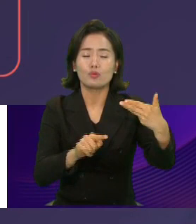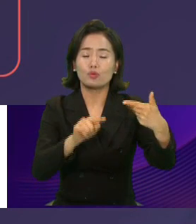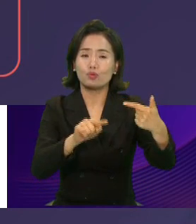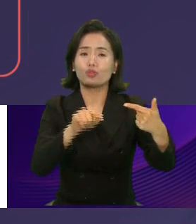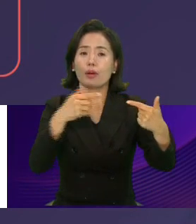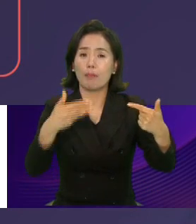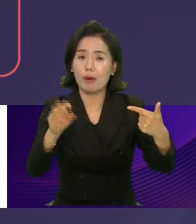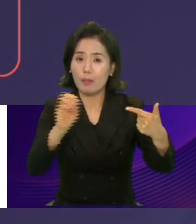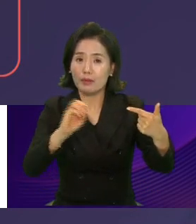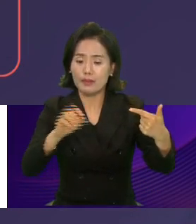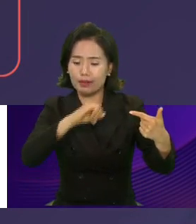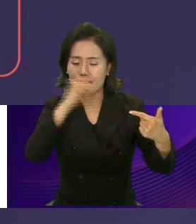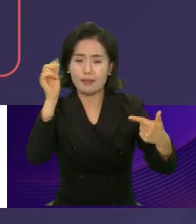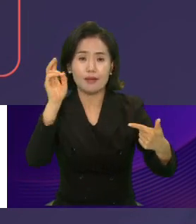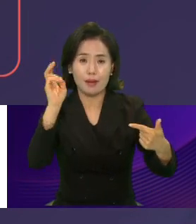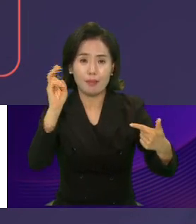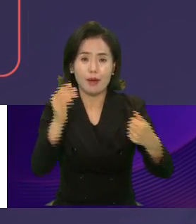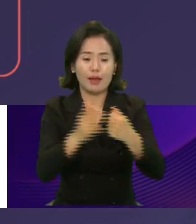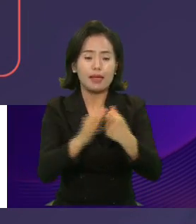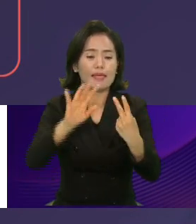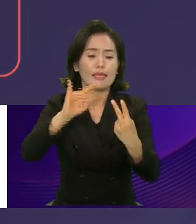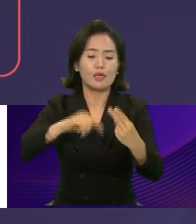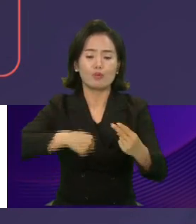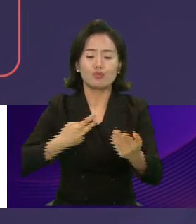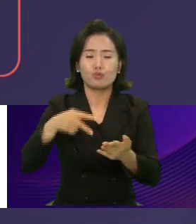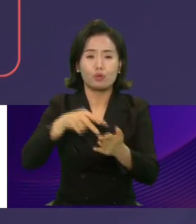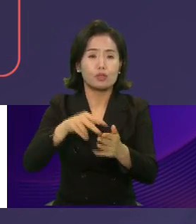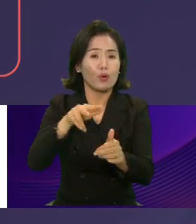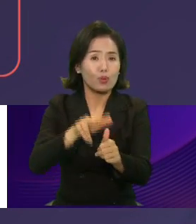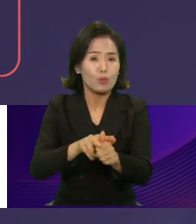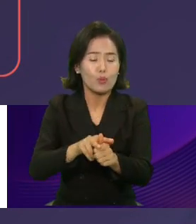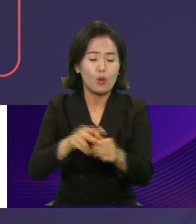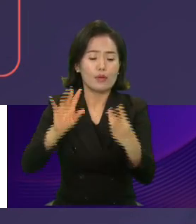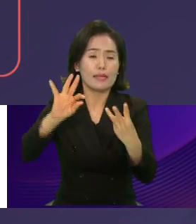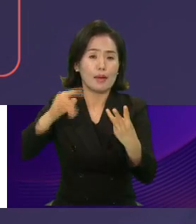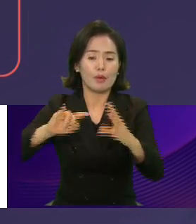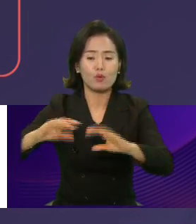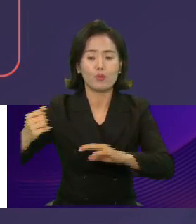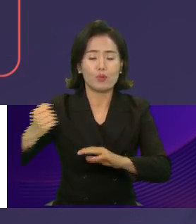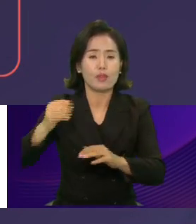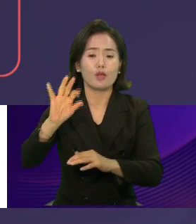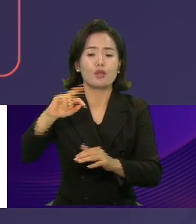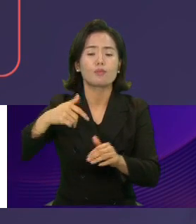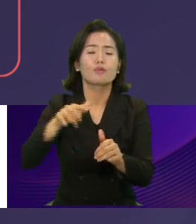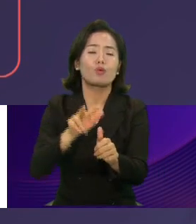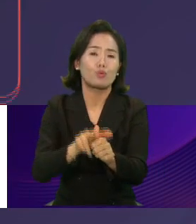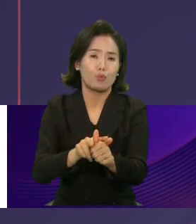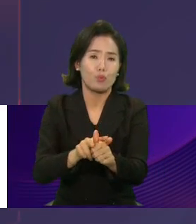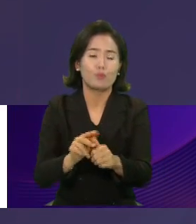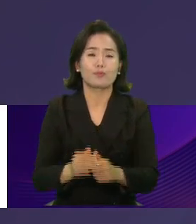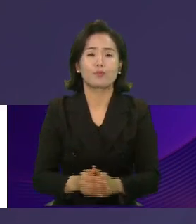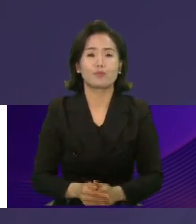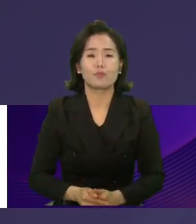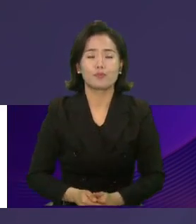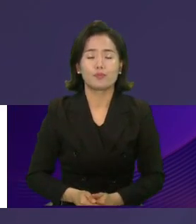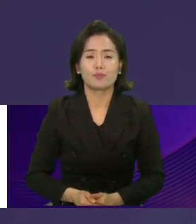56.8%로 당선이 유력합니다. 2위는 무소속 이석형 후보, 3위는 국민의힘 김유성 후보입니다.